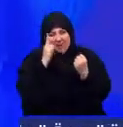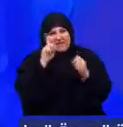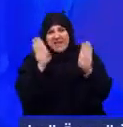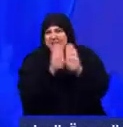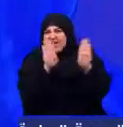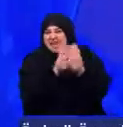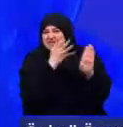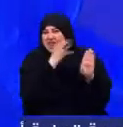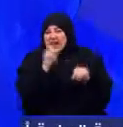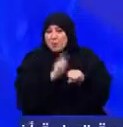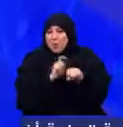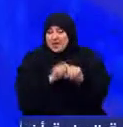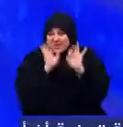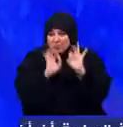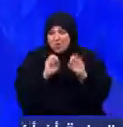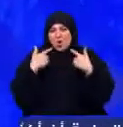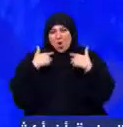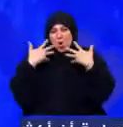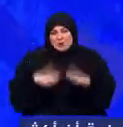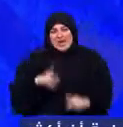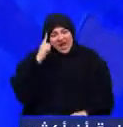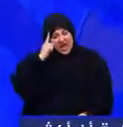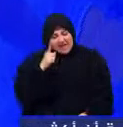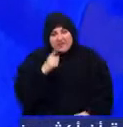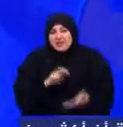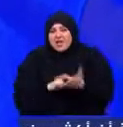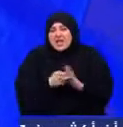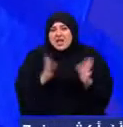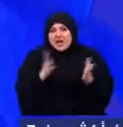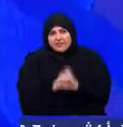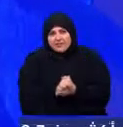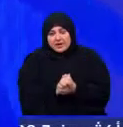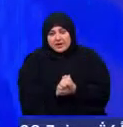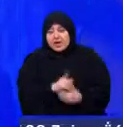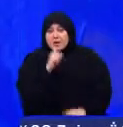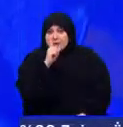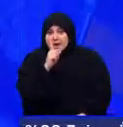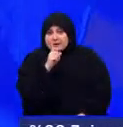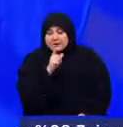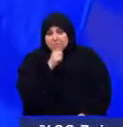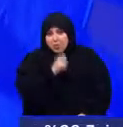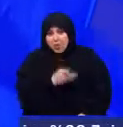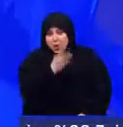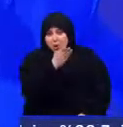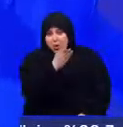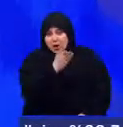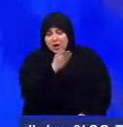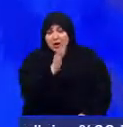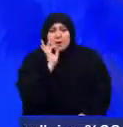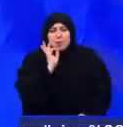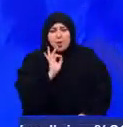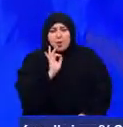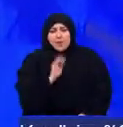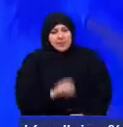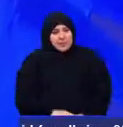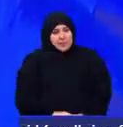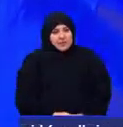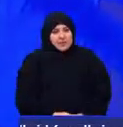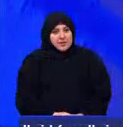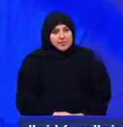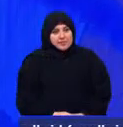أعتقد أننا أضعنا الفرصة ولكن أعتقد كذلك أننا لم نأخذ